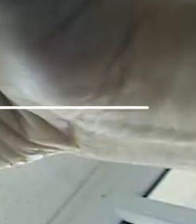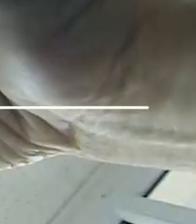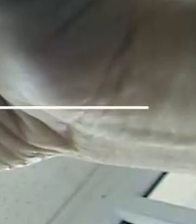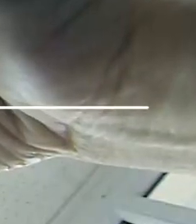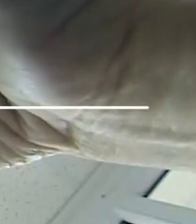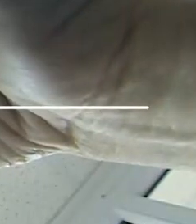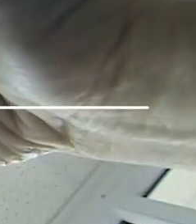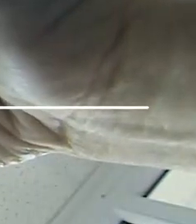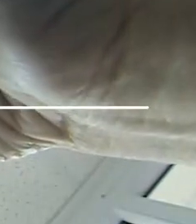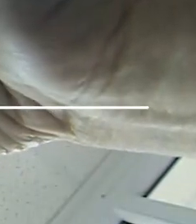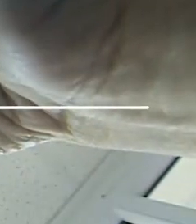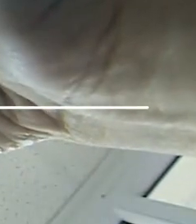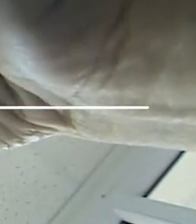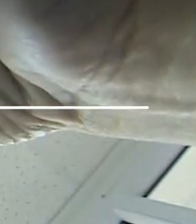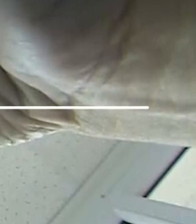в его производстве?